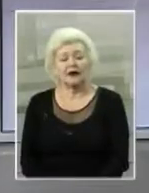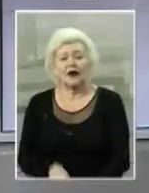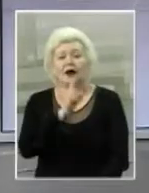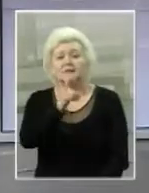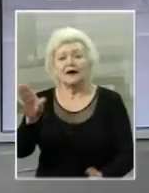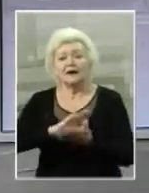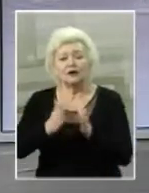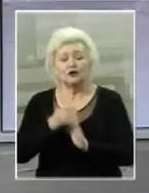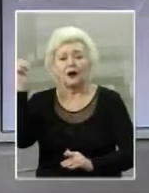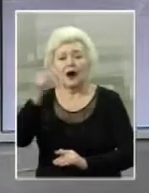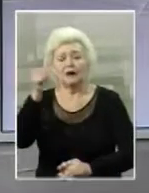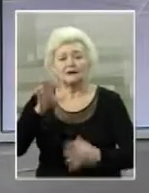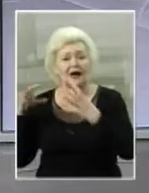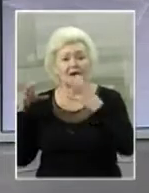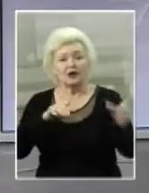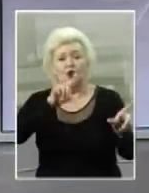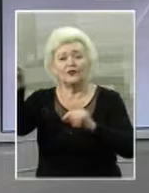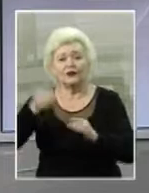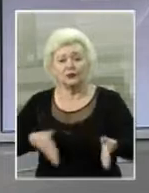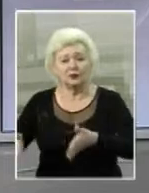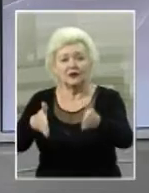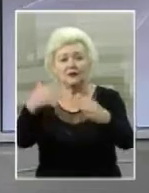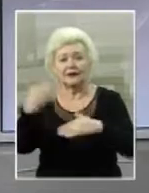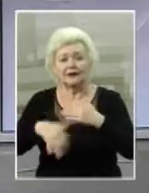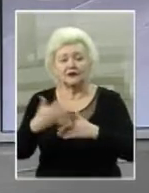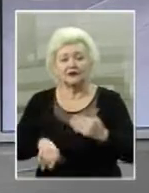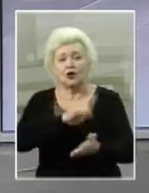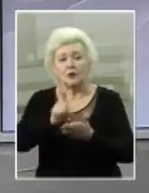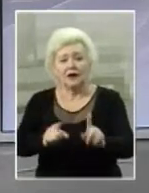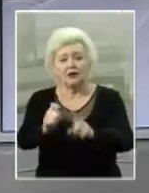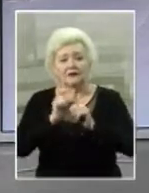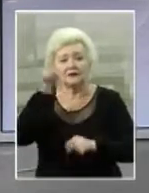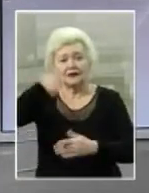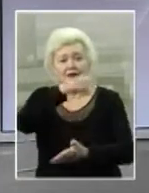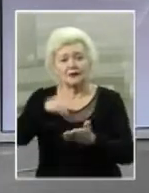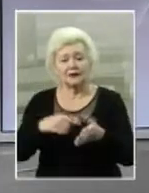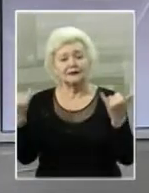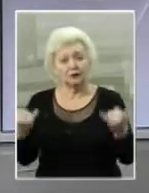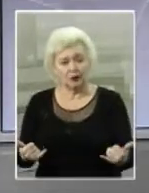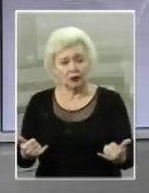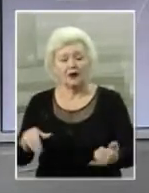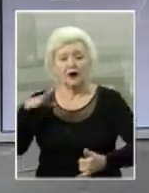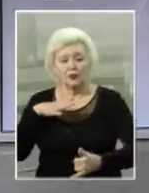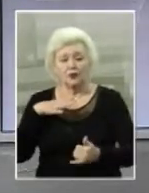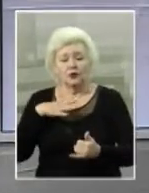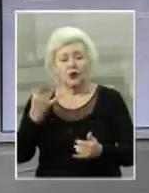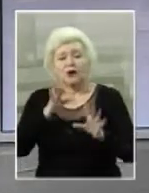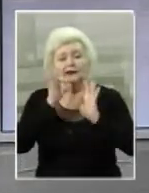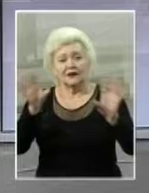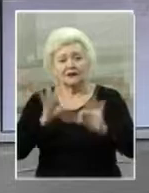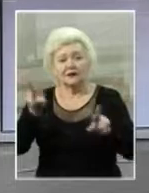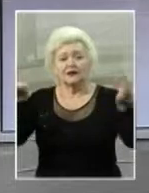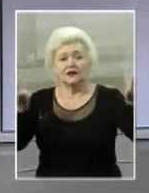На яких умовах власники автобусів вийдуть на маршрути? Херсонцям мали відповісти на це питання сьогодні. Було анонсовано, що на цю